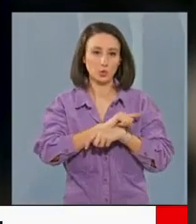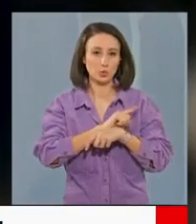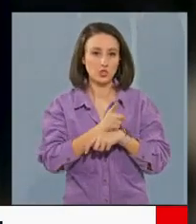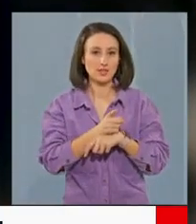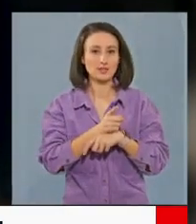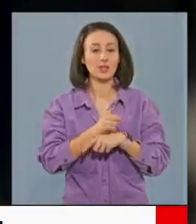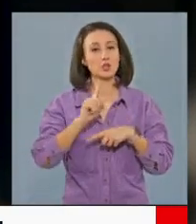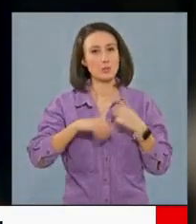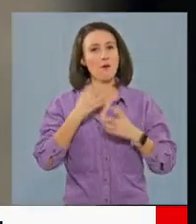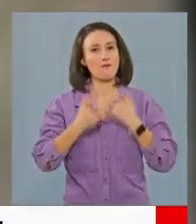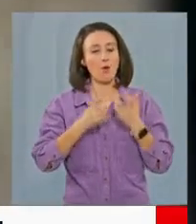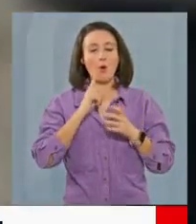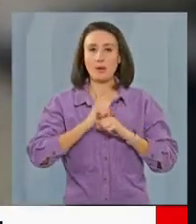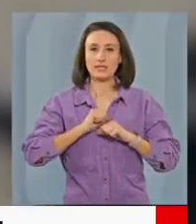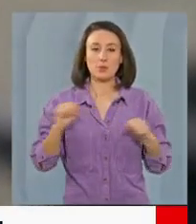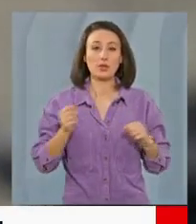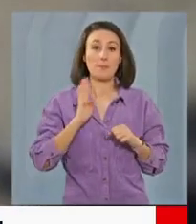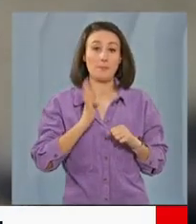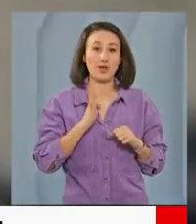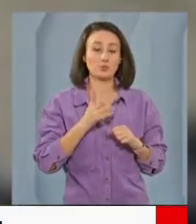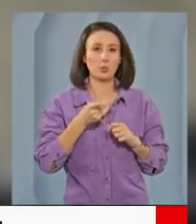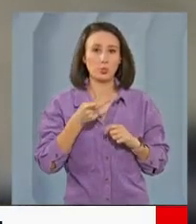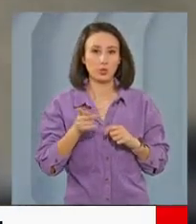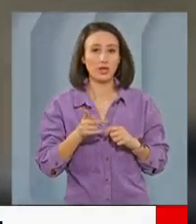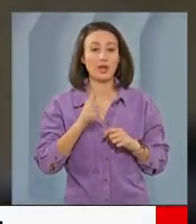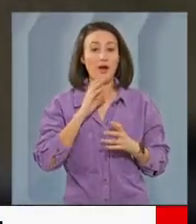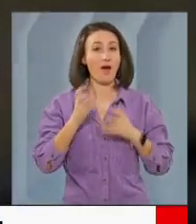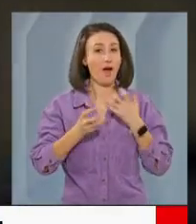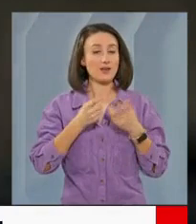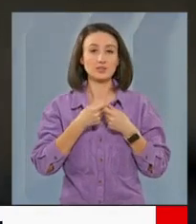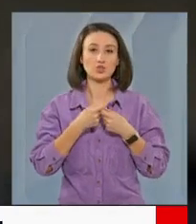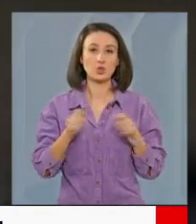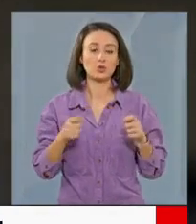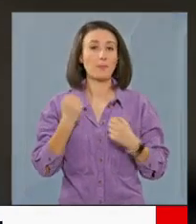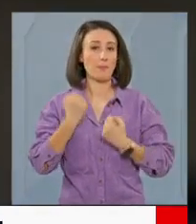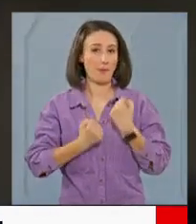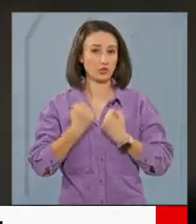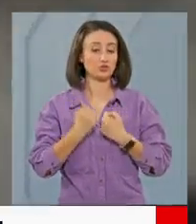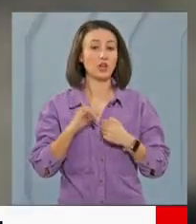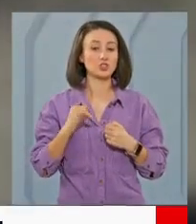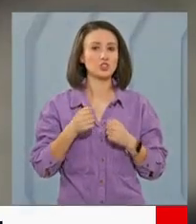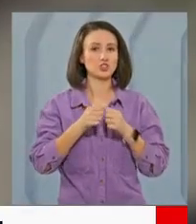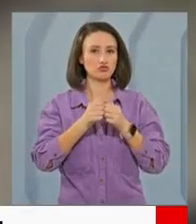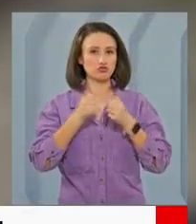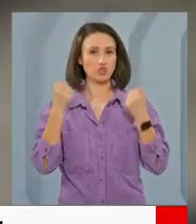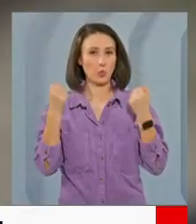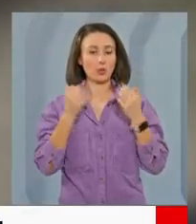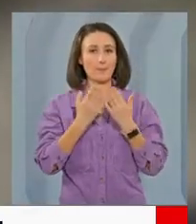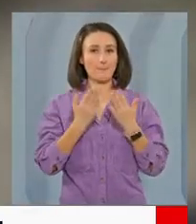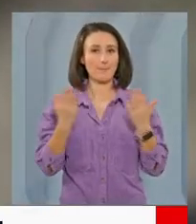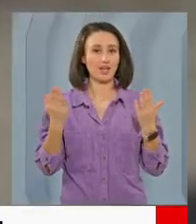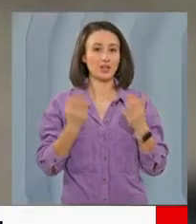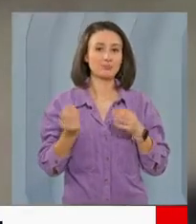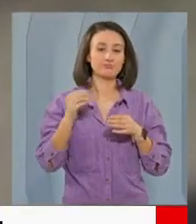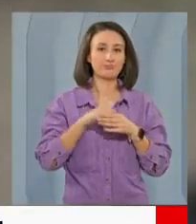urgență în urma incendiului au explodat 14 butelii ars în totalitate autoutilitară iar geamurile și pereții unei camere